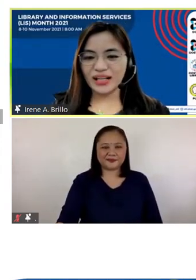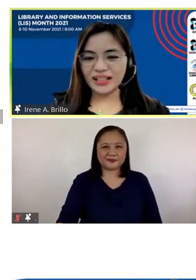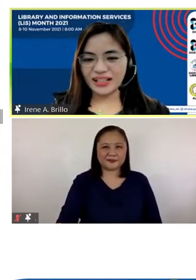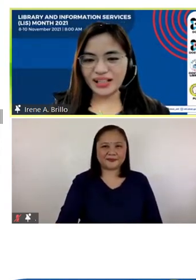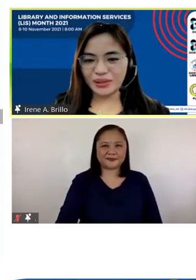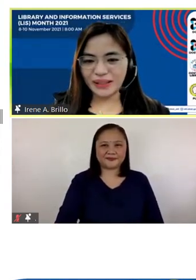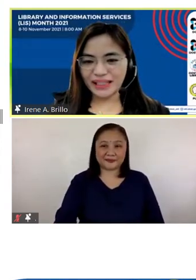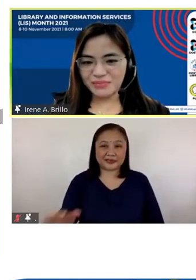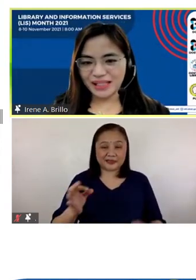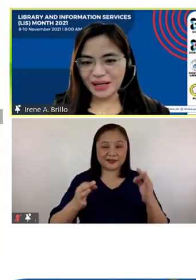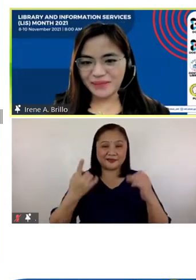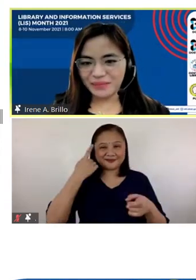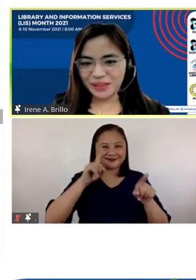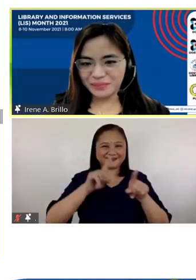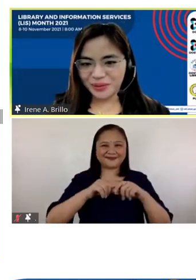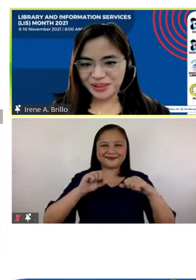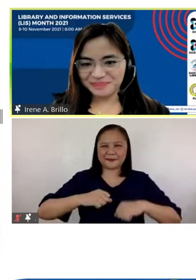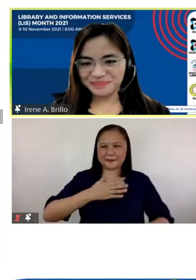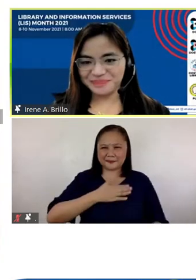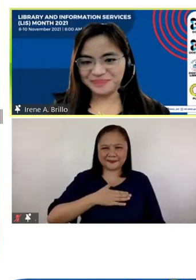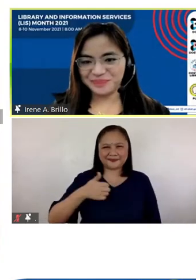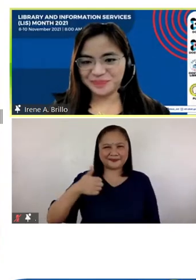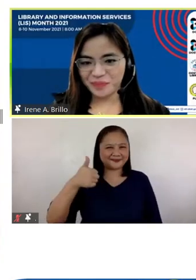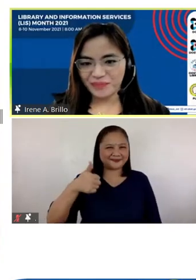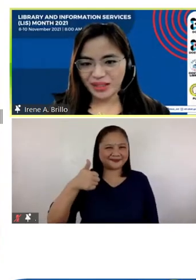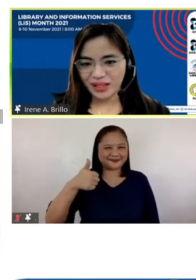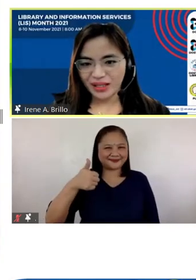Ayan, kung agree kayo, pa-thumbs up naman po.